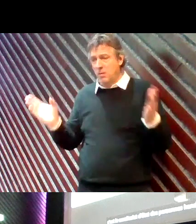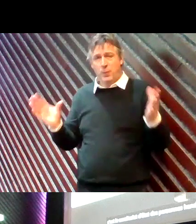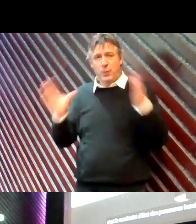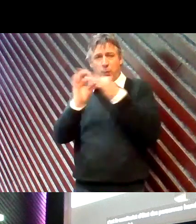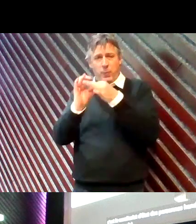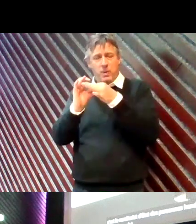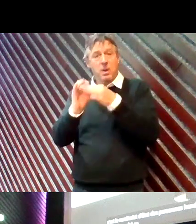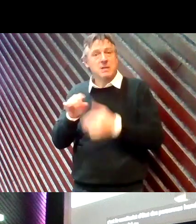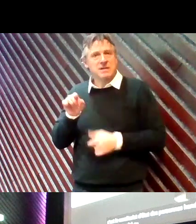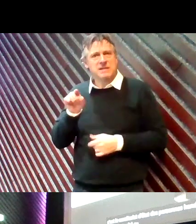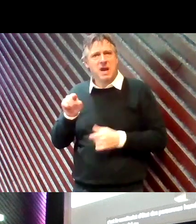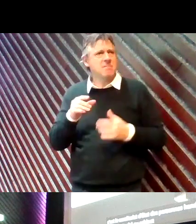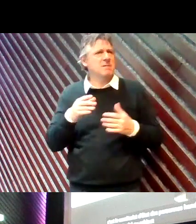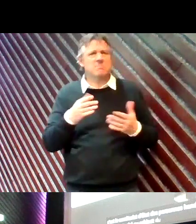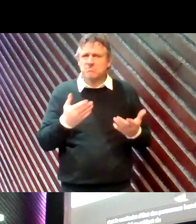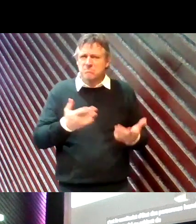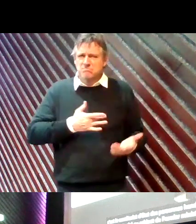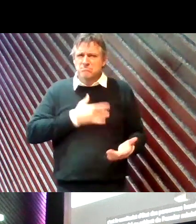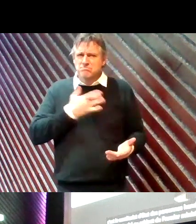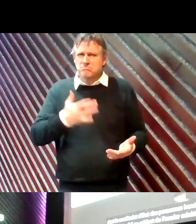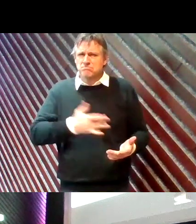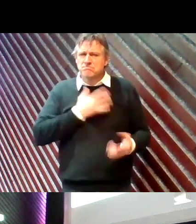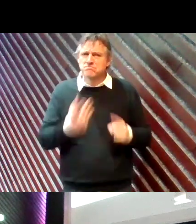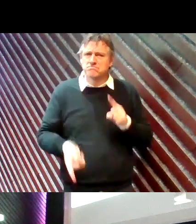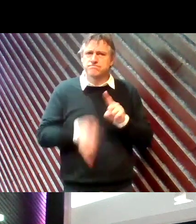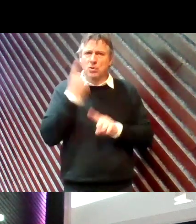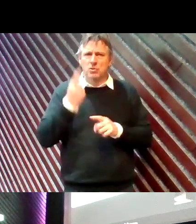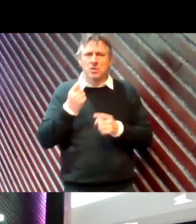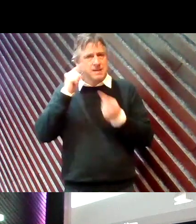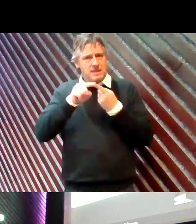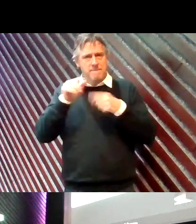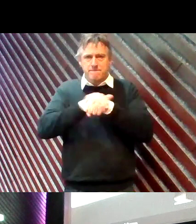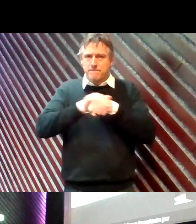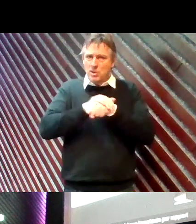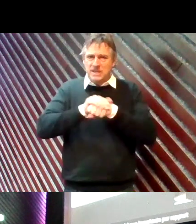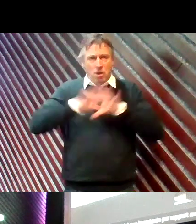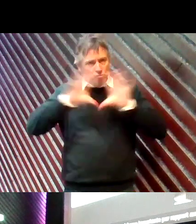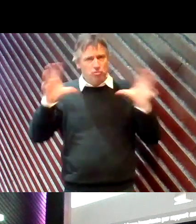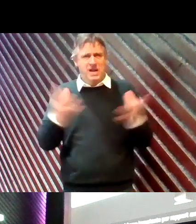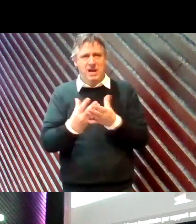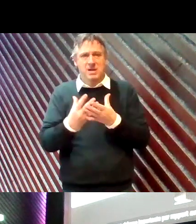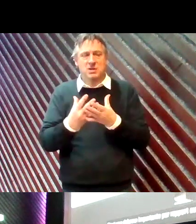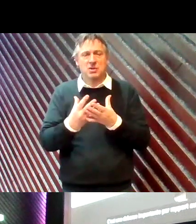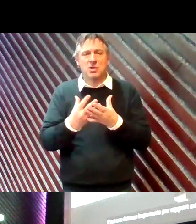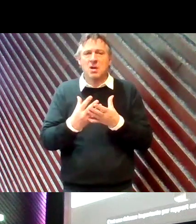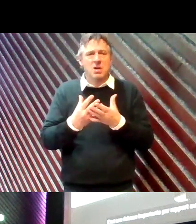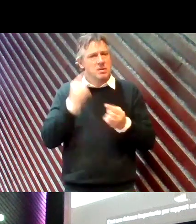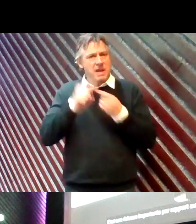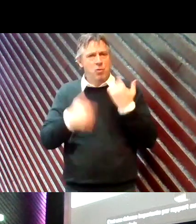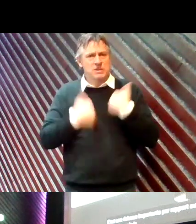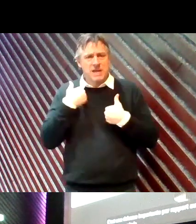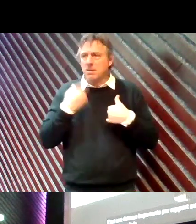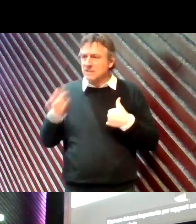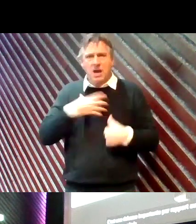quand même, je dirais, une richesse importante, je dirais, par rapport au sujet de la politique générale au niveau du handicap,